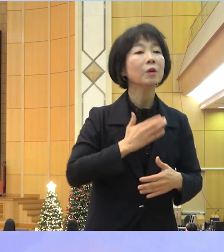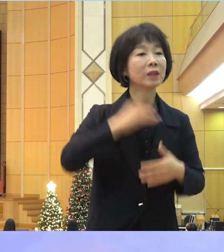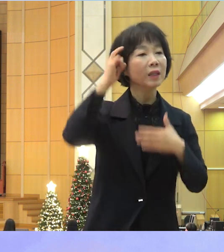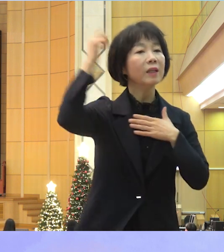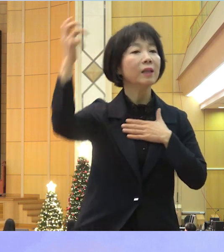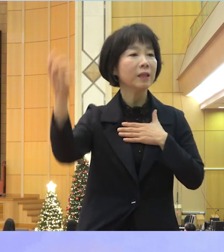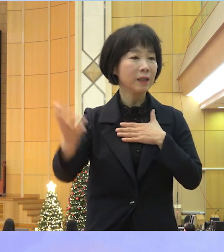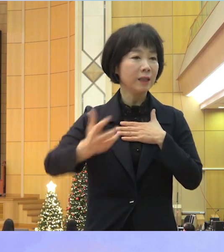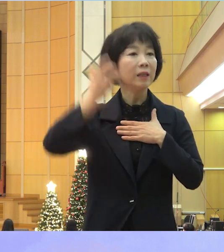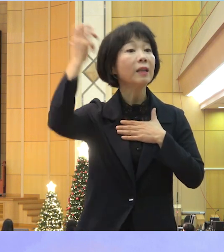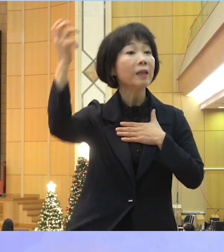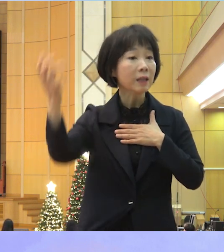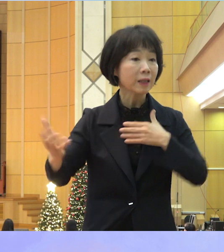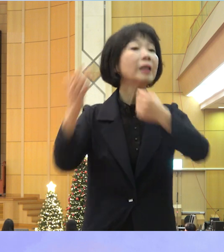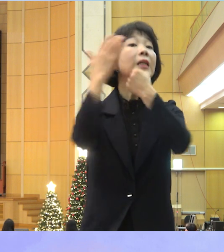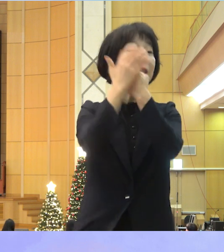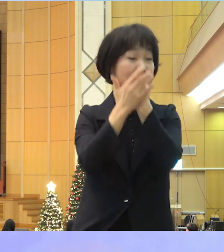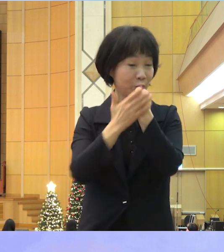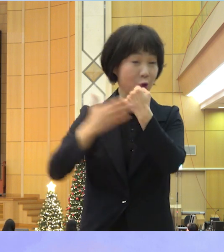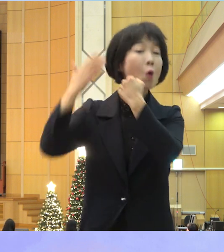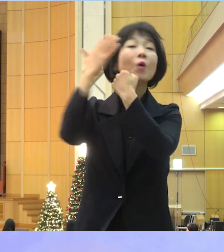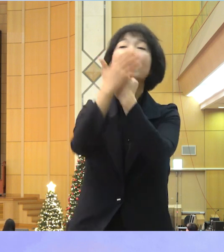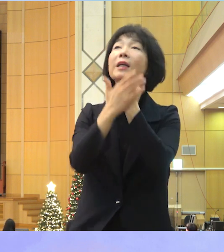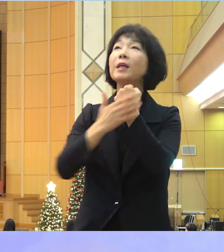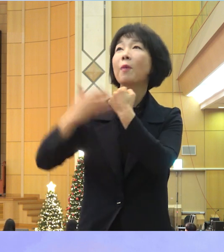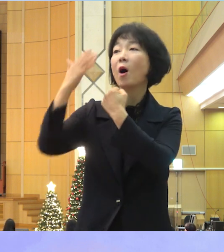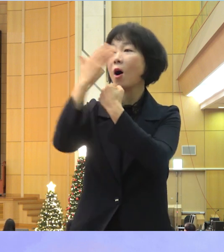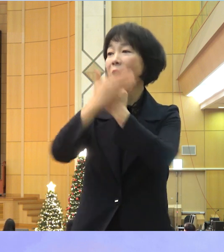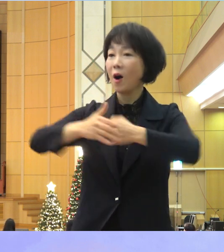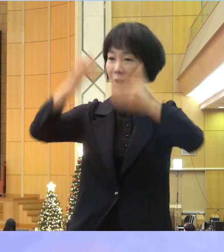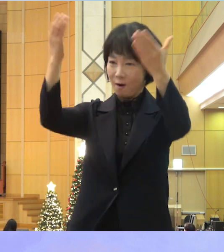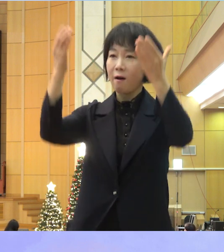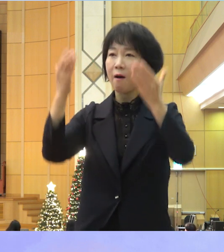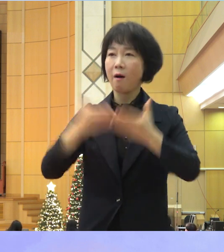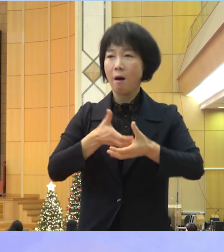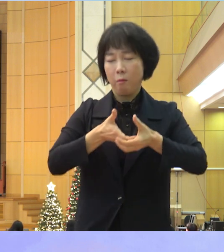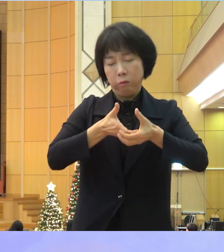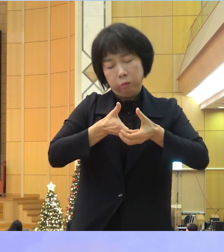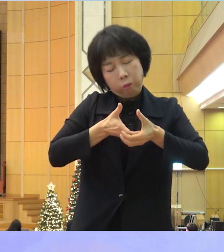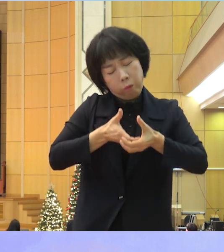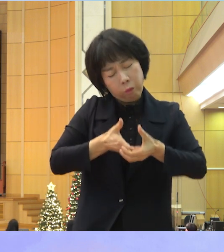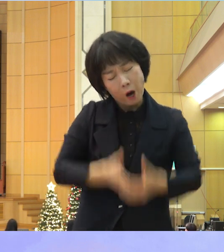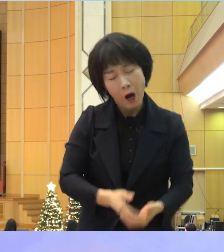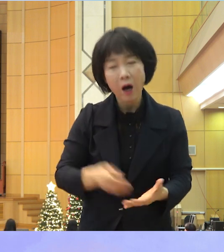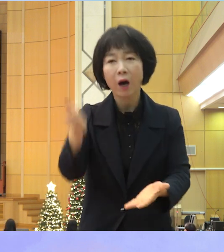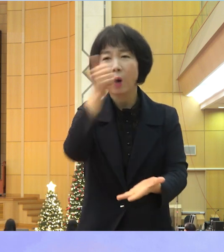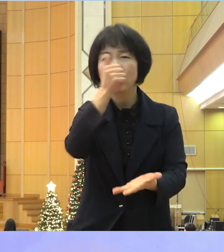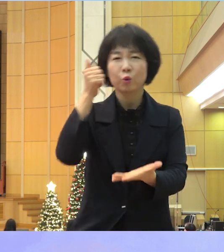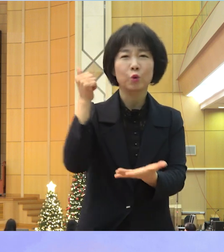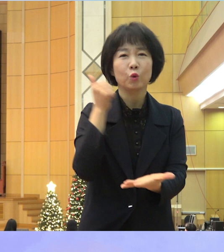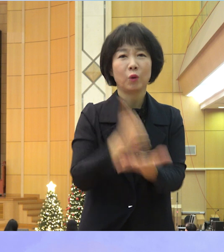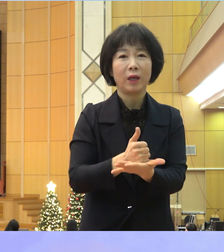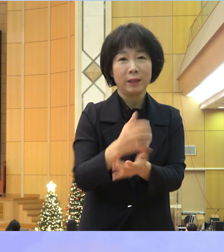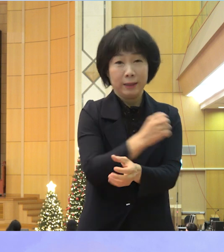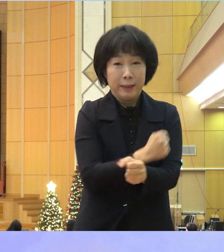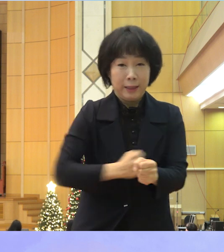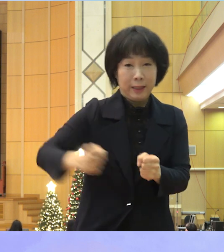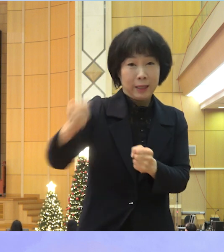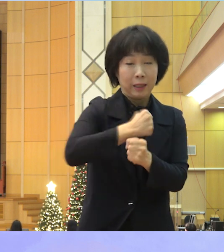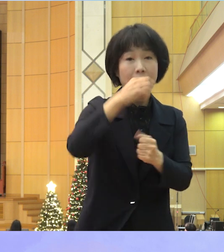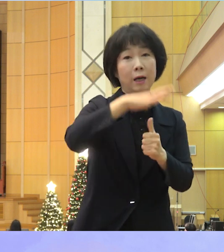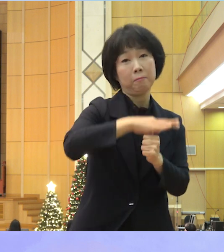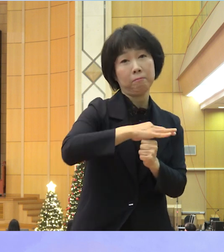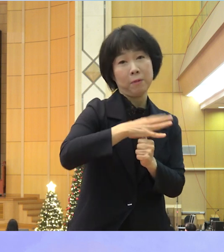내 영혼이 은총 입어 중한